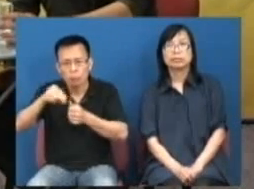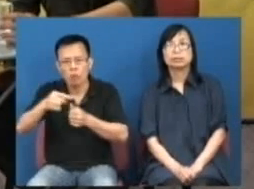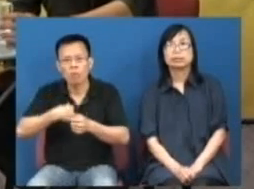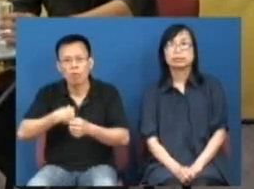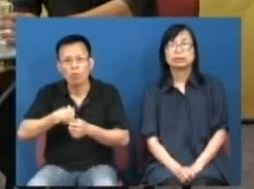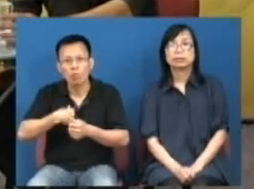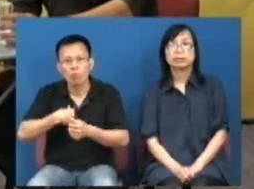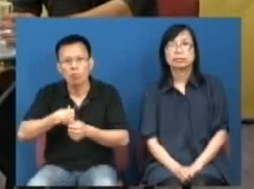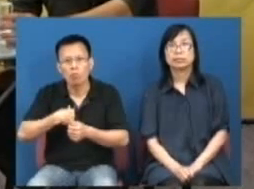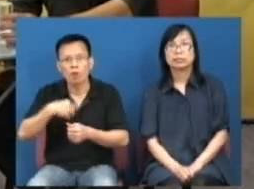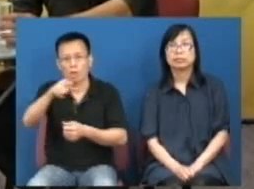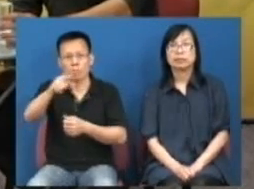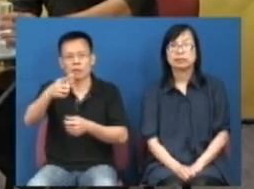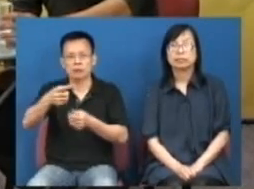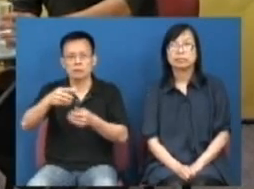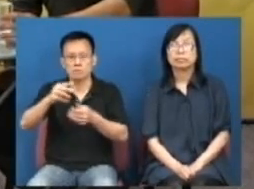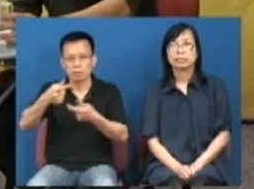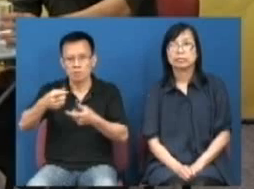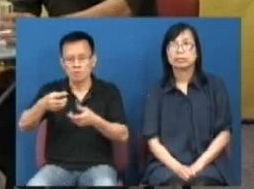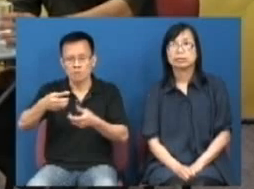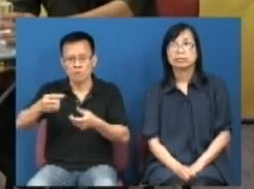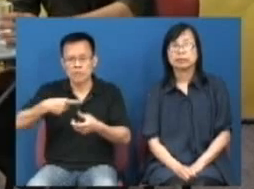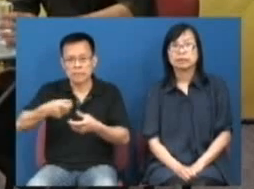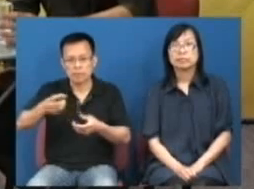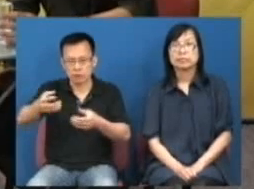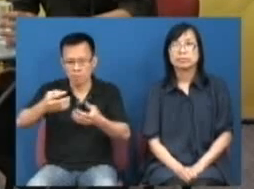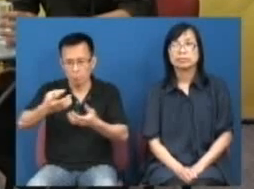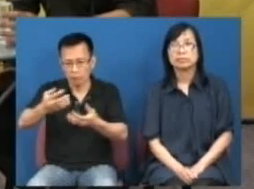馮法官，你是不是拿你的錢出來跟我們一起洗啊？